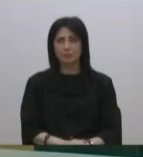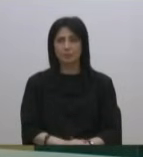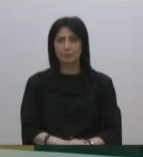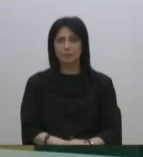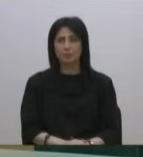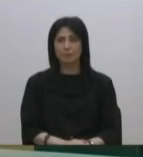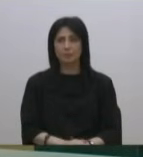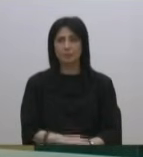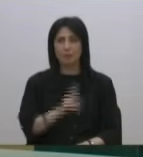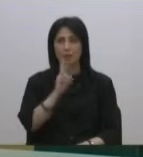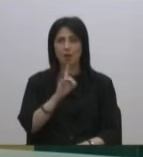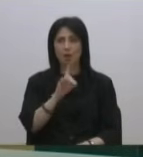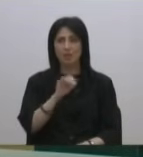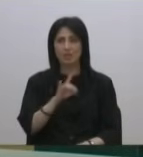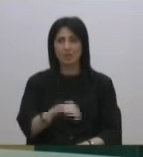თამარ გორძაი.